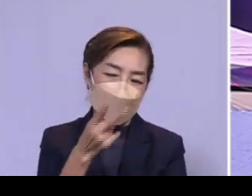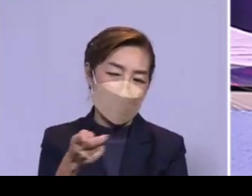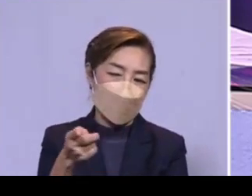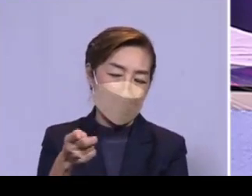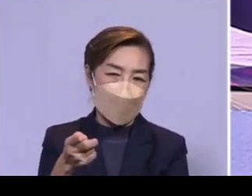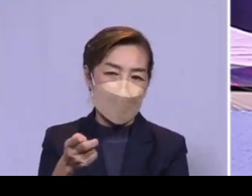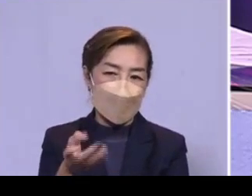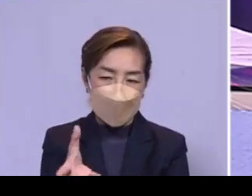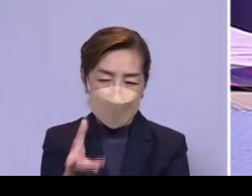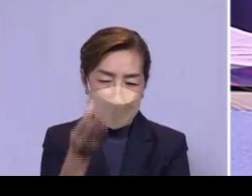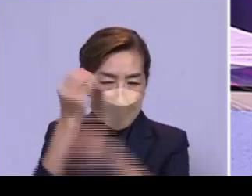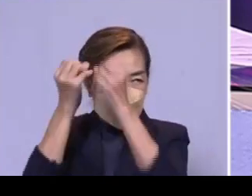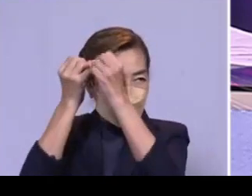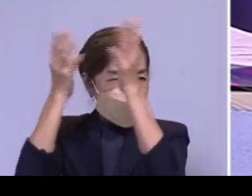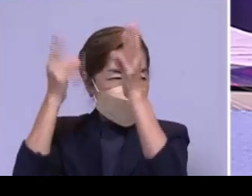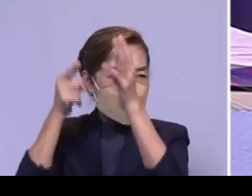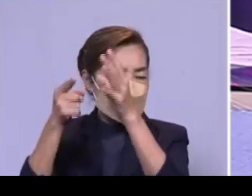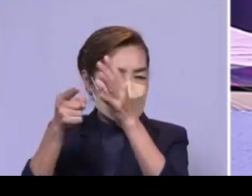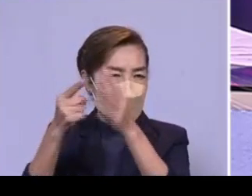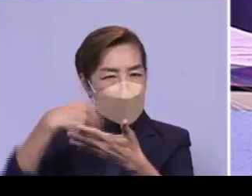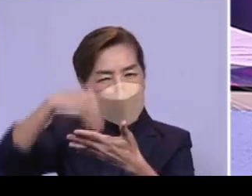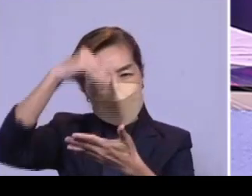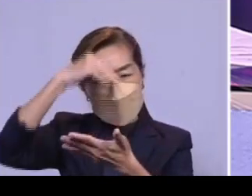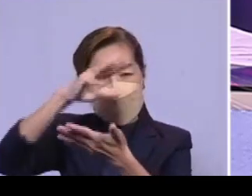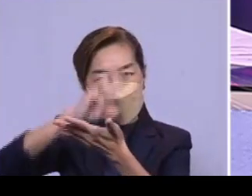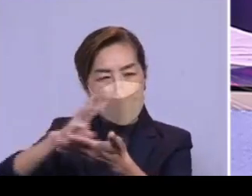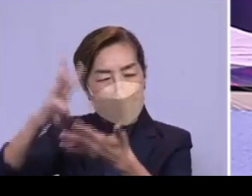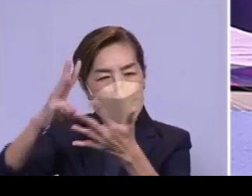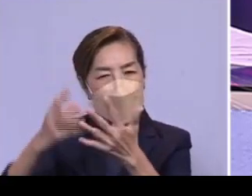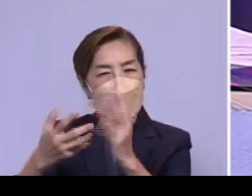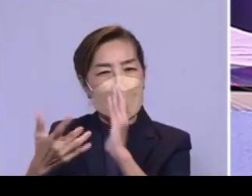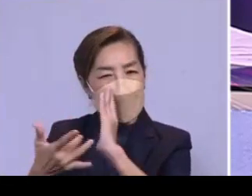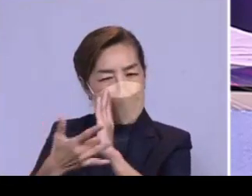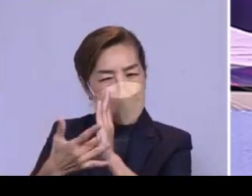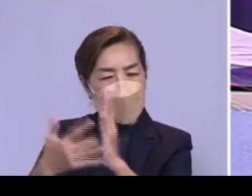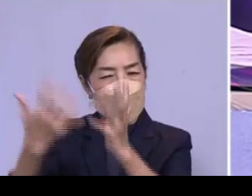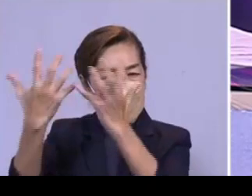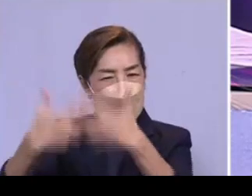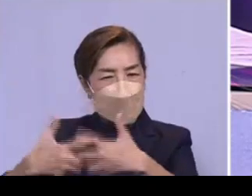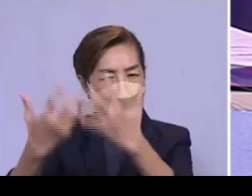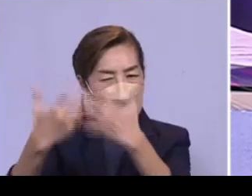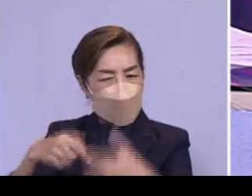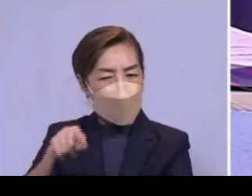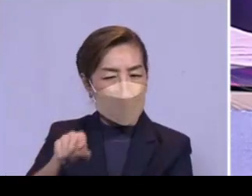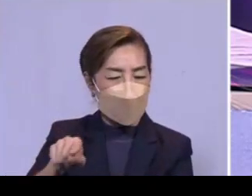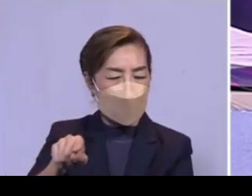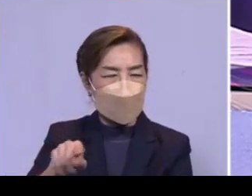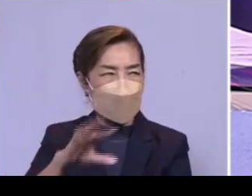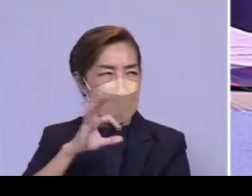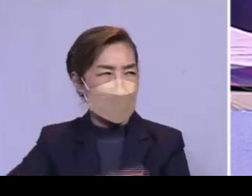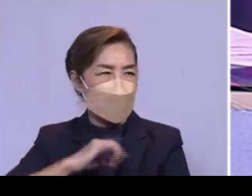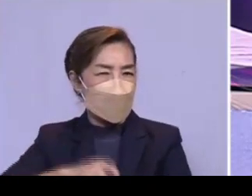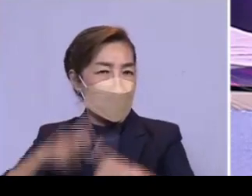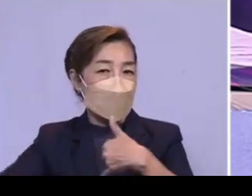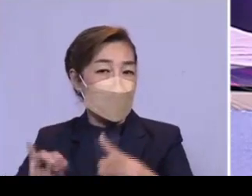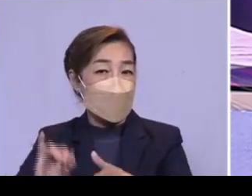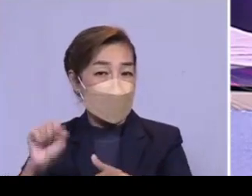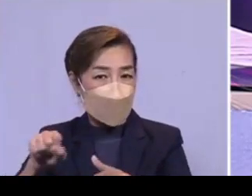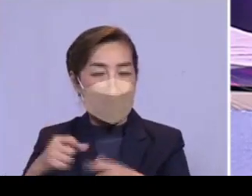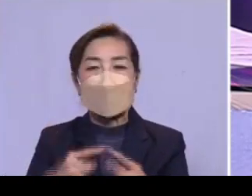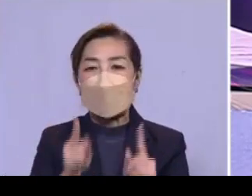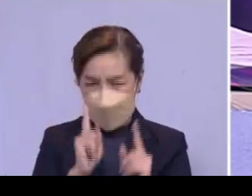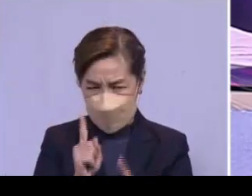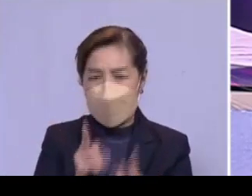พอาจจะด้วยภาพไม่ค่อยดีสักเท่าไหร่แต่ว่าน้องๆช่างกลที่เขาทำดีมันก็มีให้เราเห็นวัน